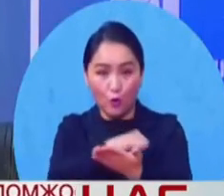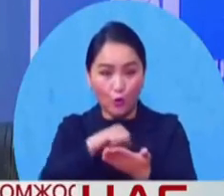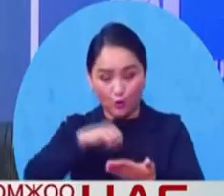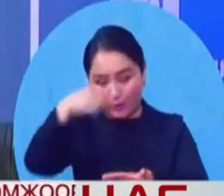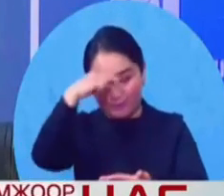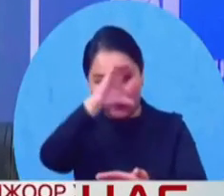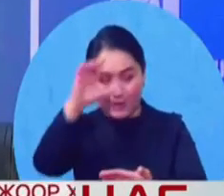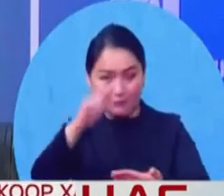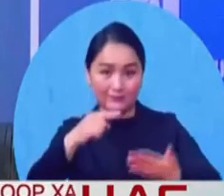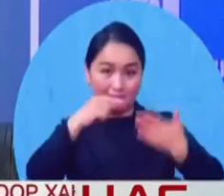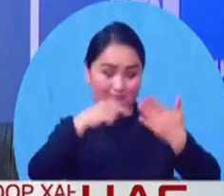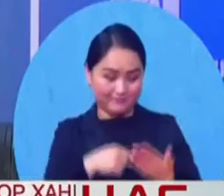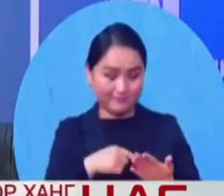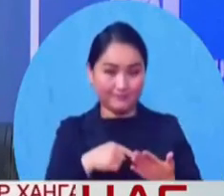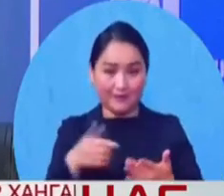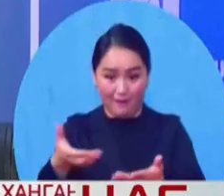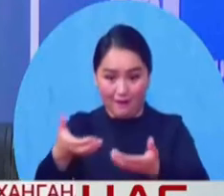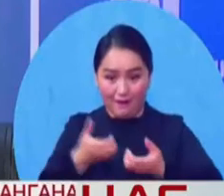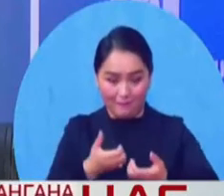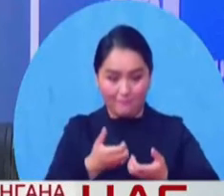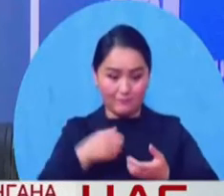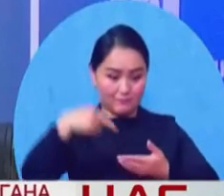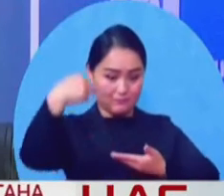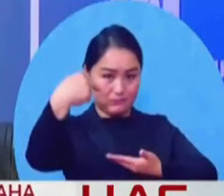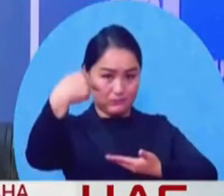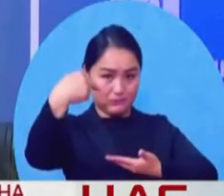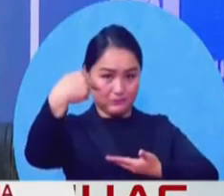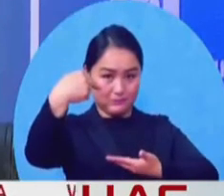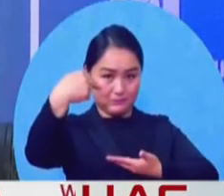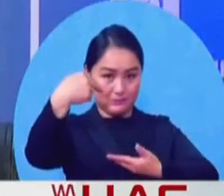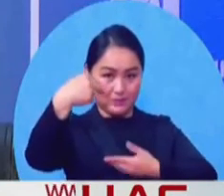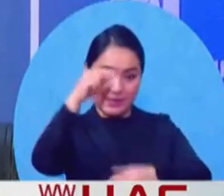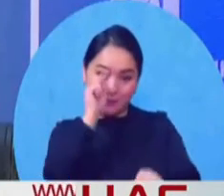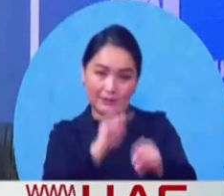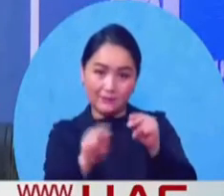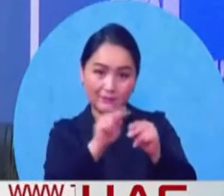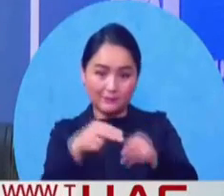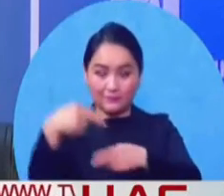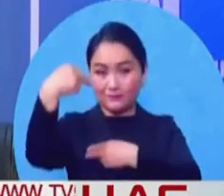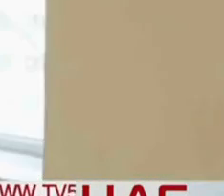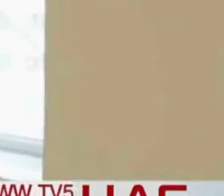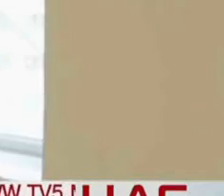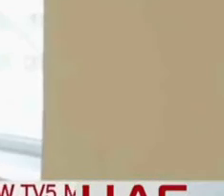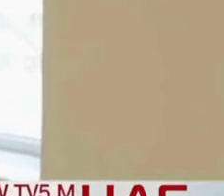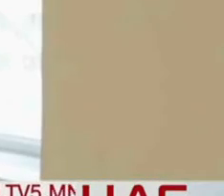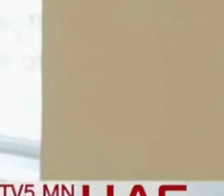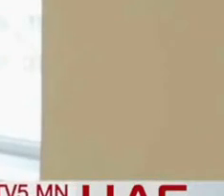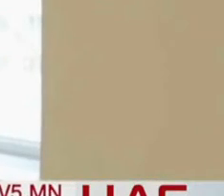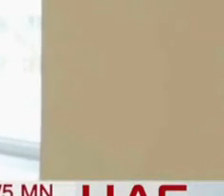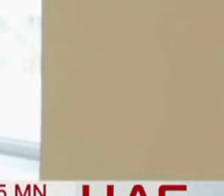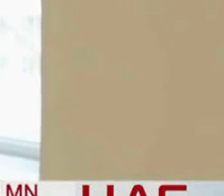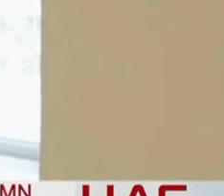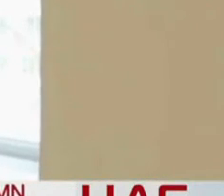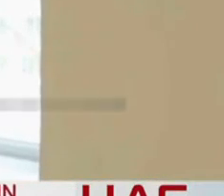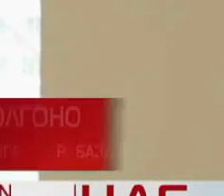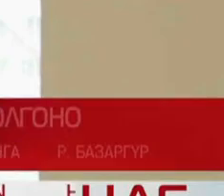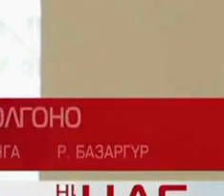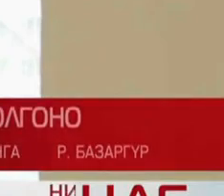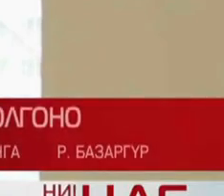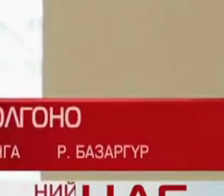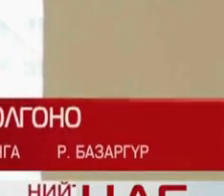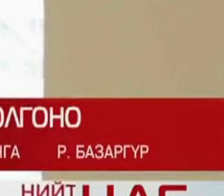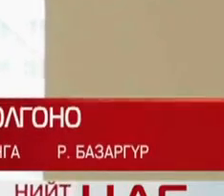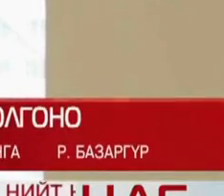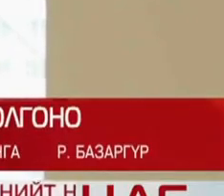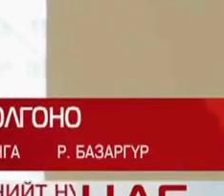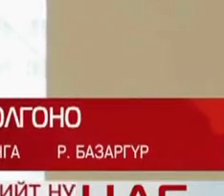ерөнхий шалгалтыг өгчих ийм боломж нь технологийн хувьд бас юм шиг боломжууд гараад ирсэн байна. Тэр энийг бид нэг 7 хоног туршиж байна. Хэрэг улс орон даяар хөл